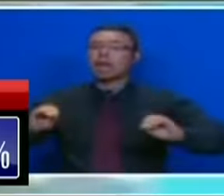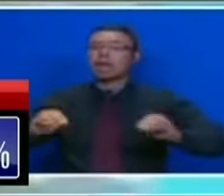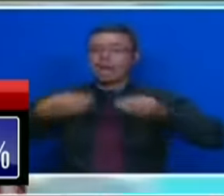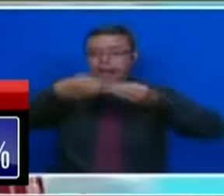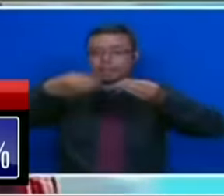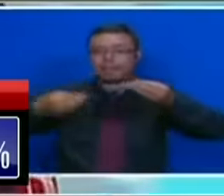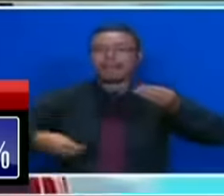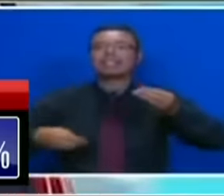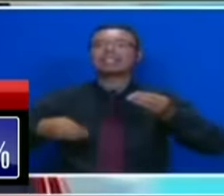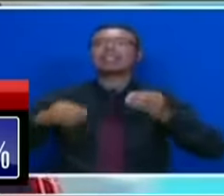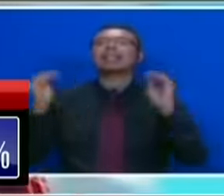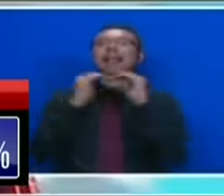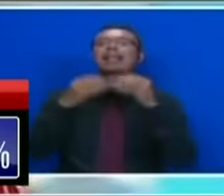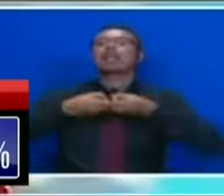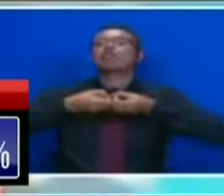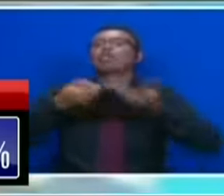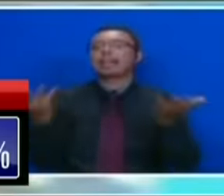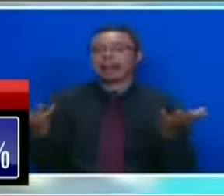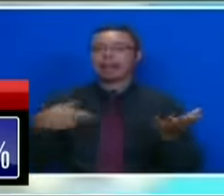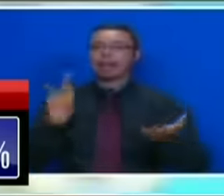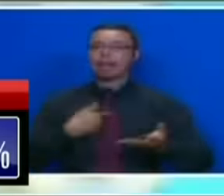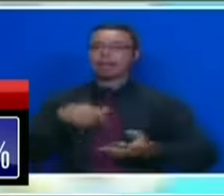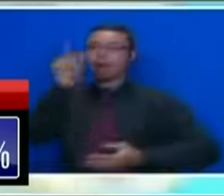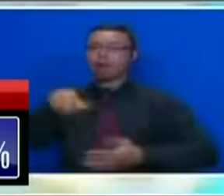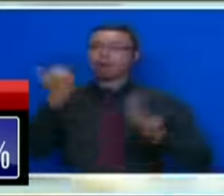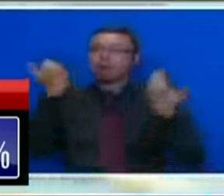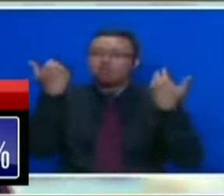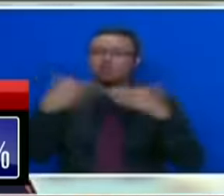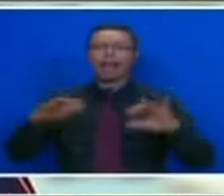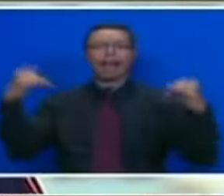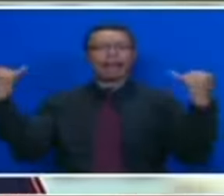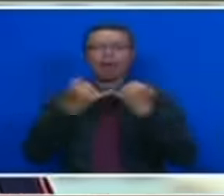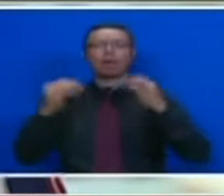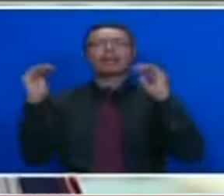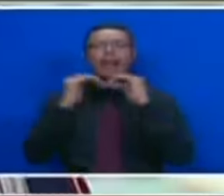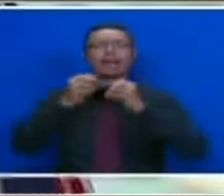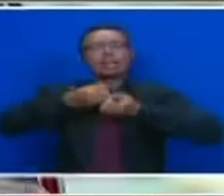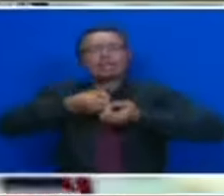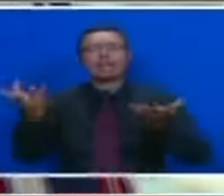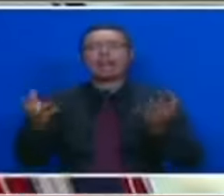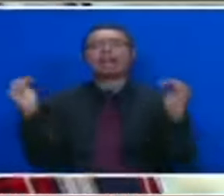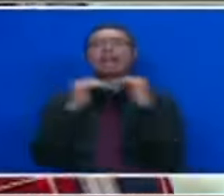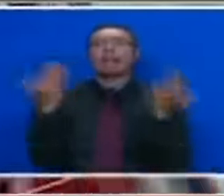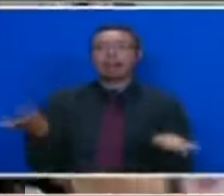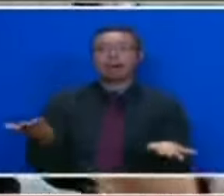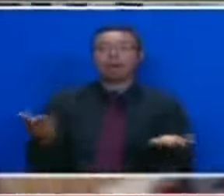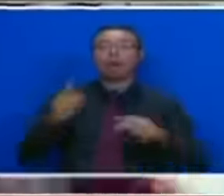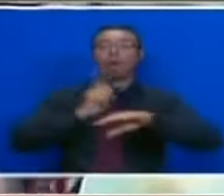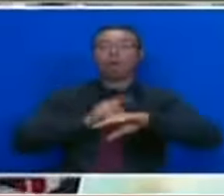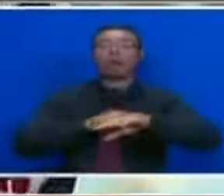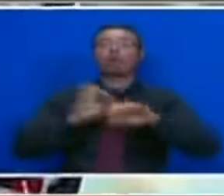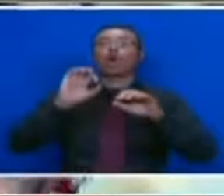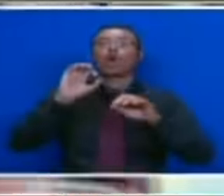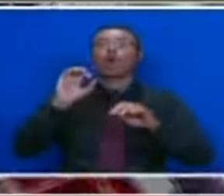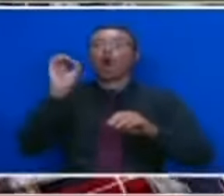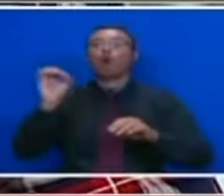keadilan sosial, tapi kami adalah orang yang telah melawan keadilan sosial. Keadilan apa? Ketika